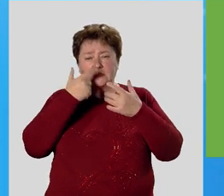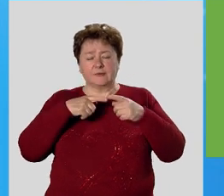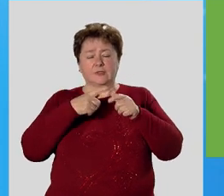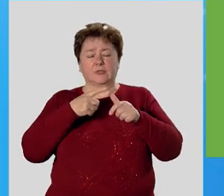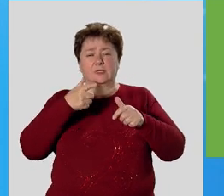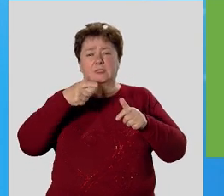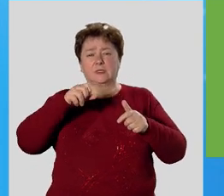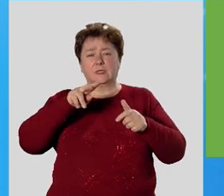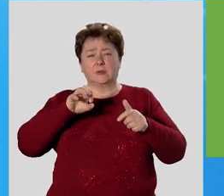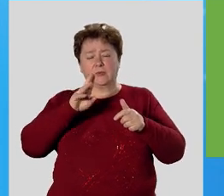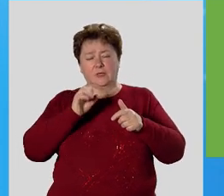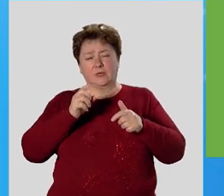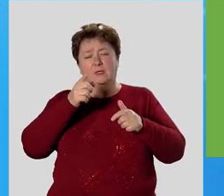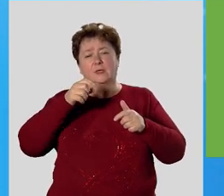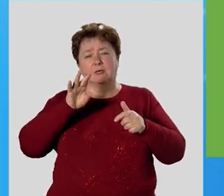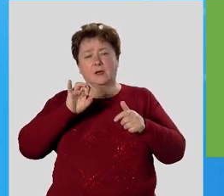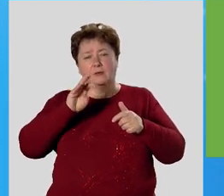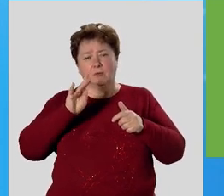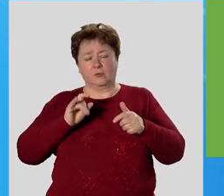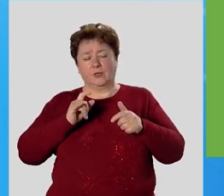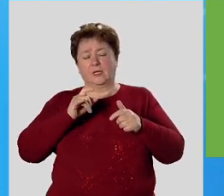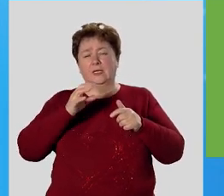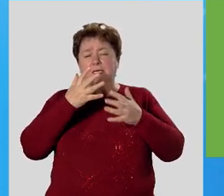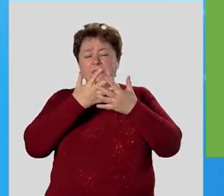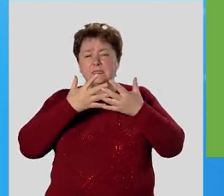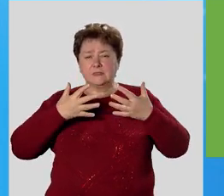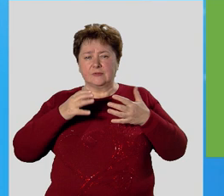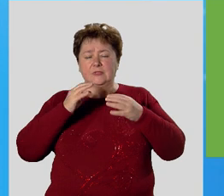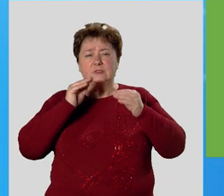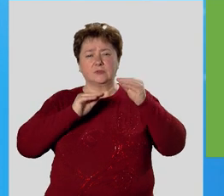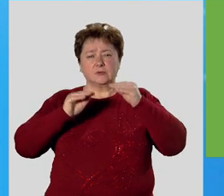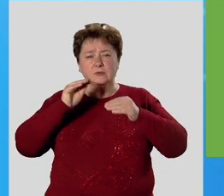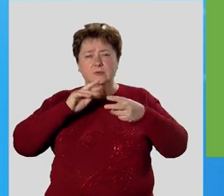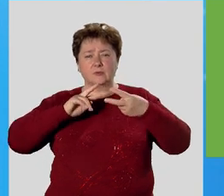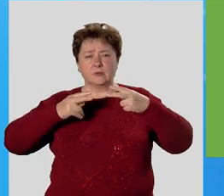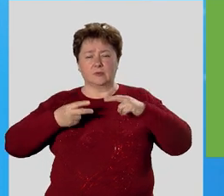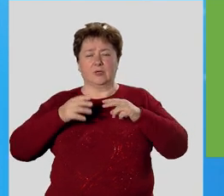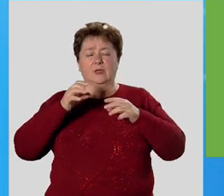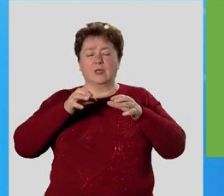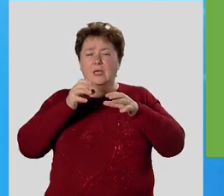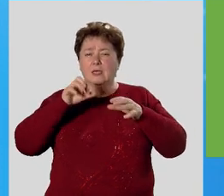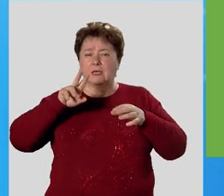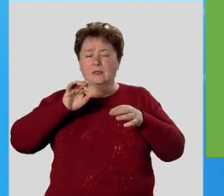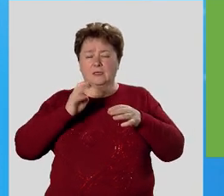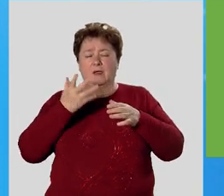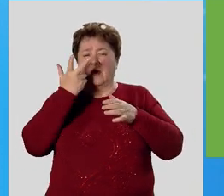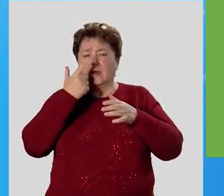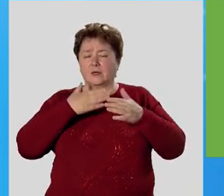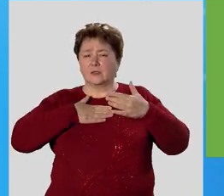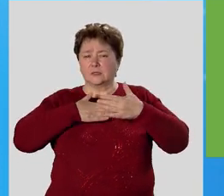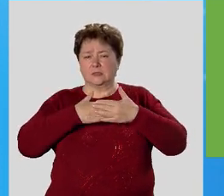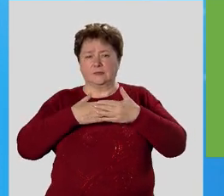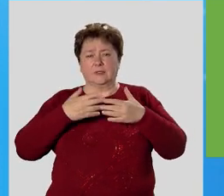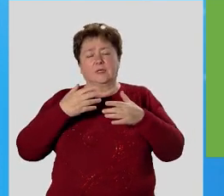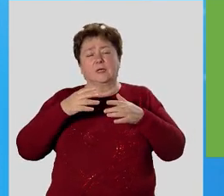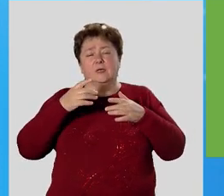называют глыбки, гранулы и сетевидные структуры ядра, интенсивно